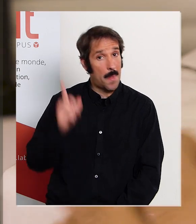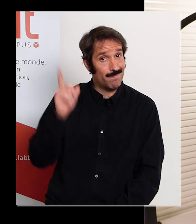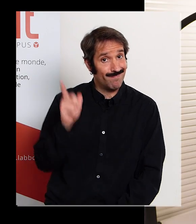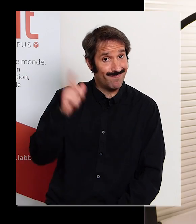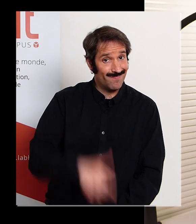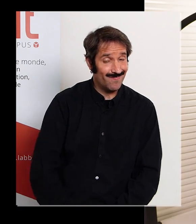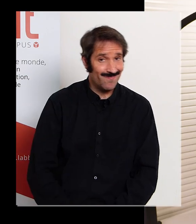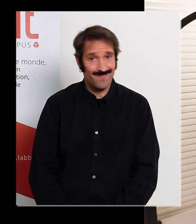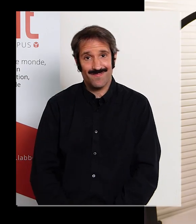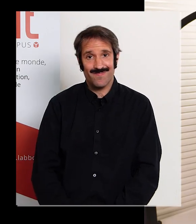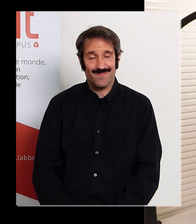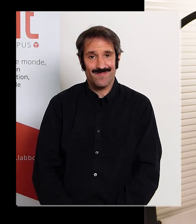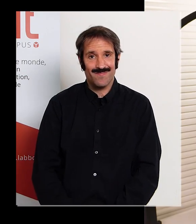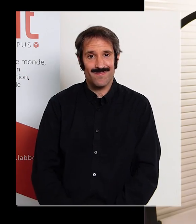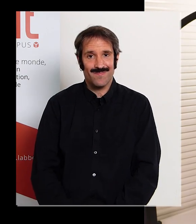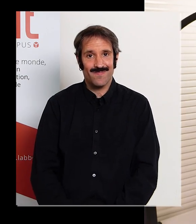C'est parti!